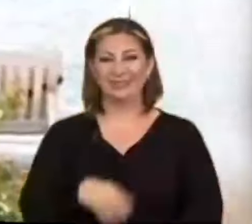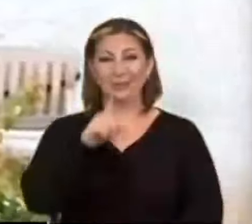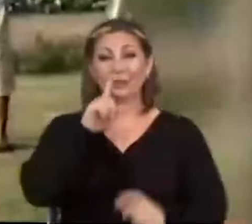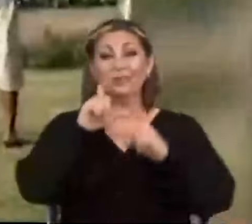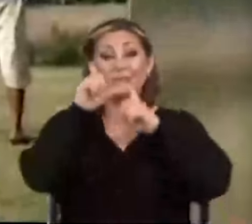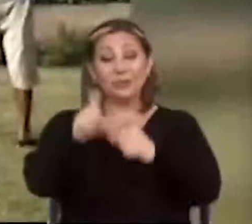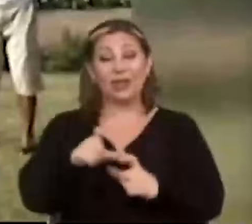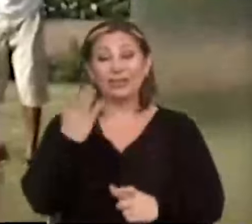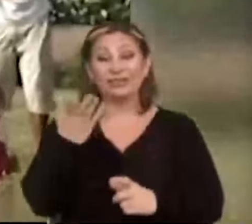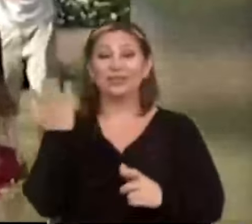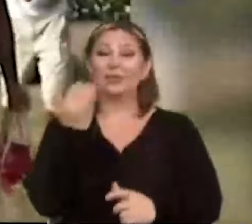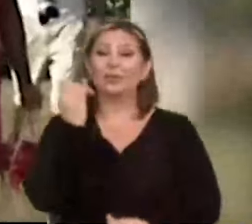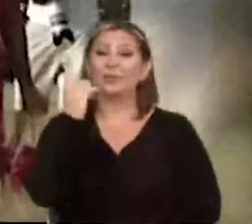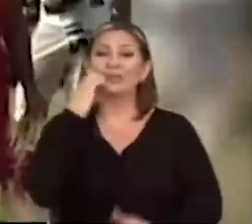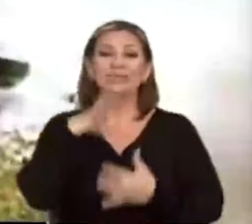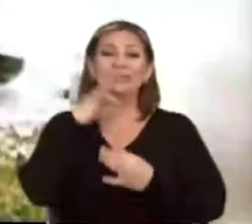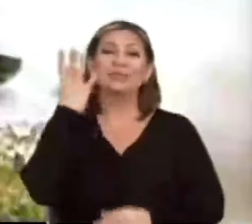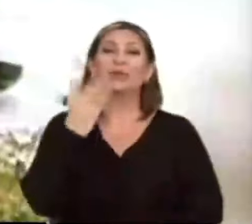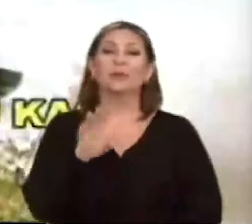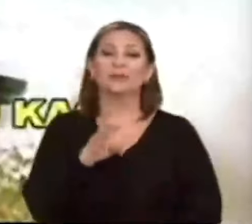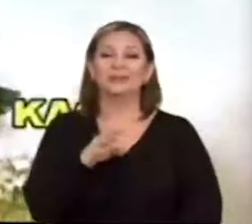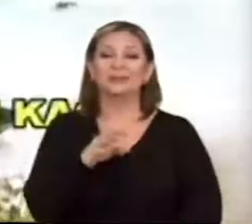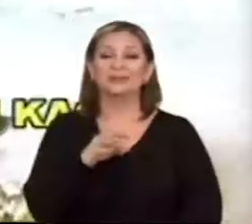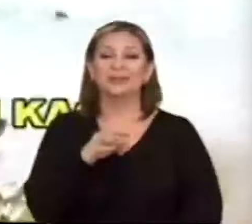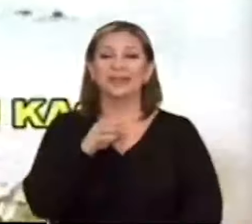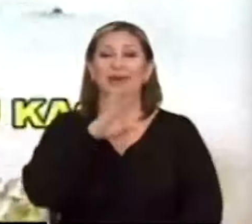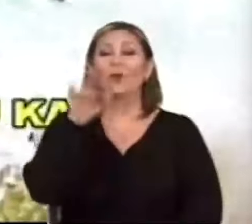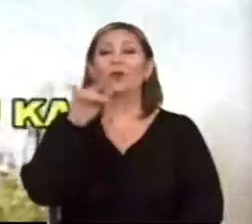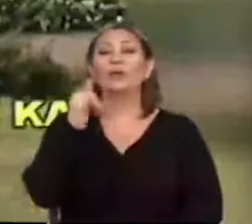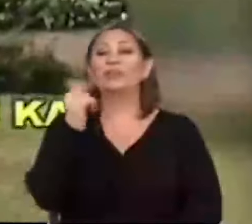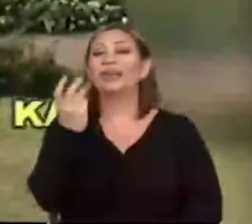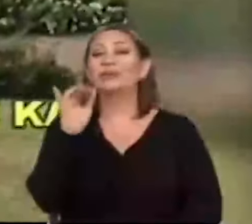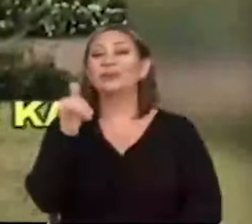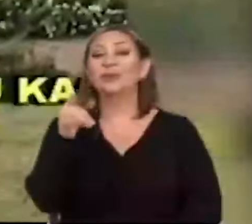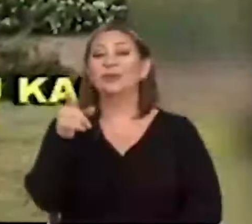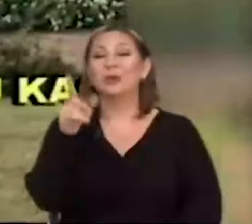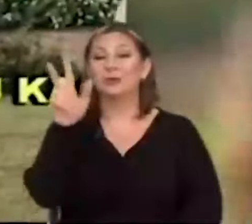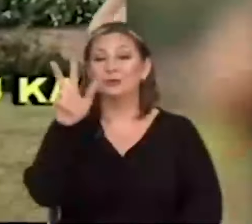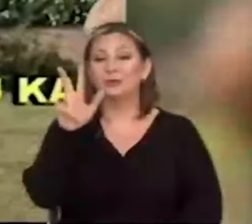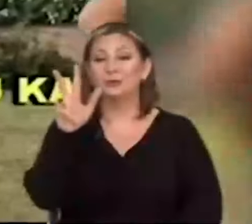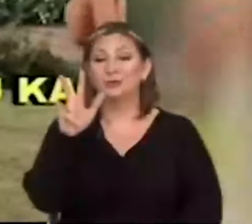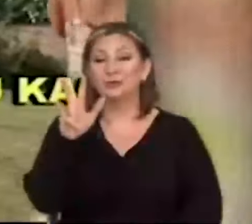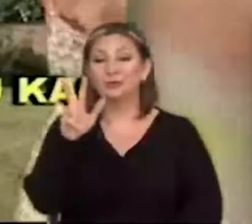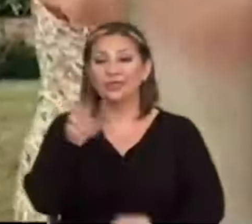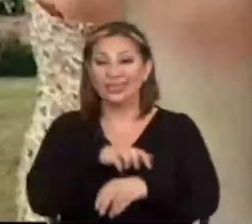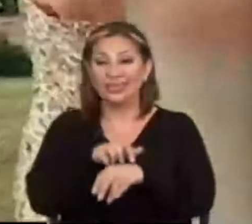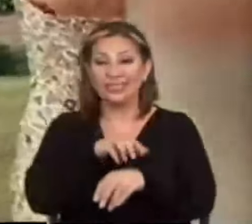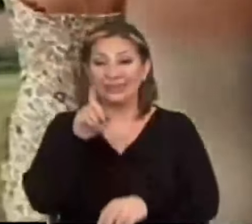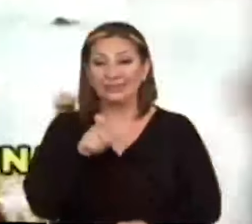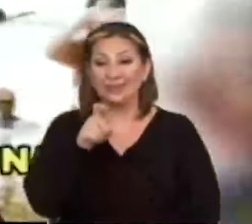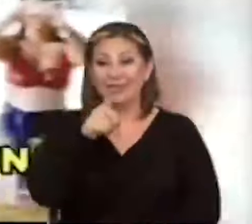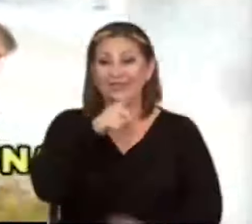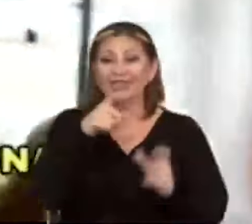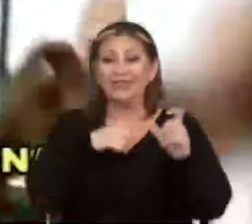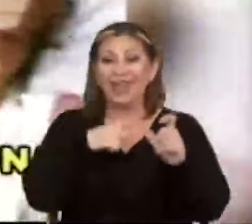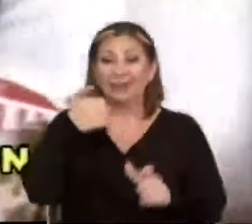soruyu sorabilen insan zaten kötü bir insan olamazdı. Ay taksana. Kardeş onun kilosu kaç kilo? Aynı. 30. Kaşındırır mı? Safiye